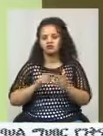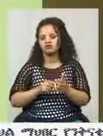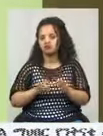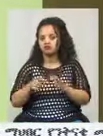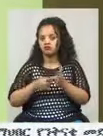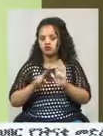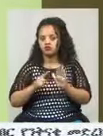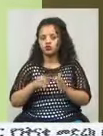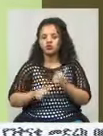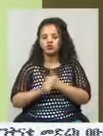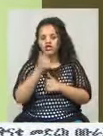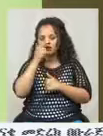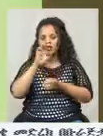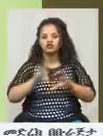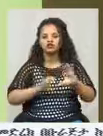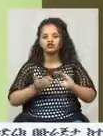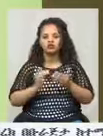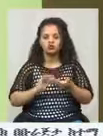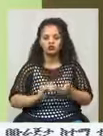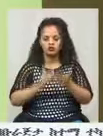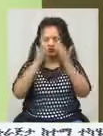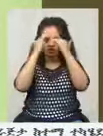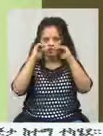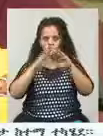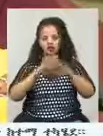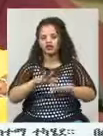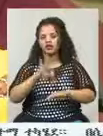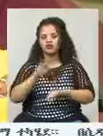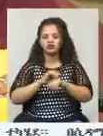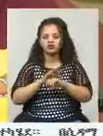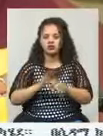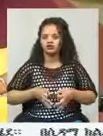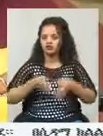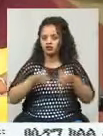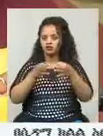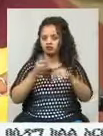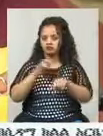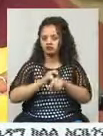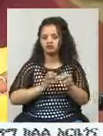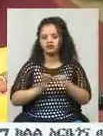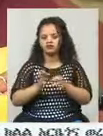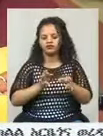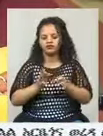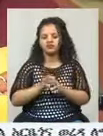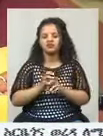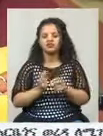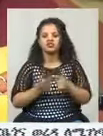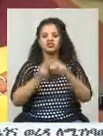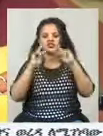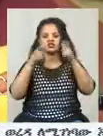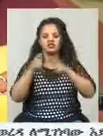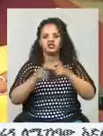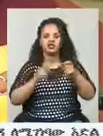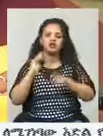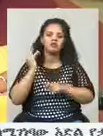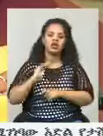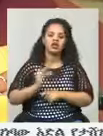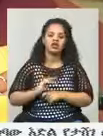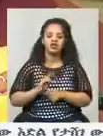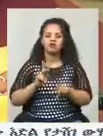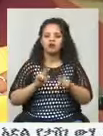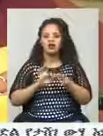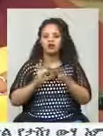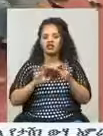ጎጂ ልማዳዊ ድርጊቶች ስለመሆናቸው በመድረኩ ላይ ተገኝተው መልእክት ባስተላለፉበት ወቅት የገለጹት በምክትል ርዕሰ መስተዳድር ማዕረግ